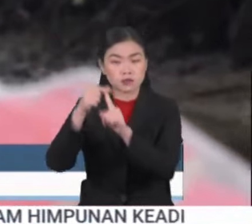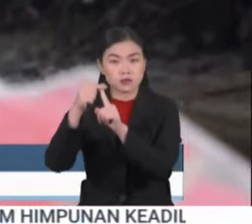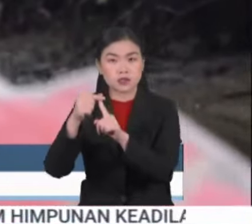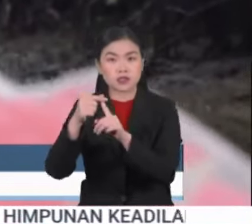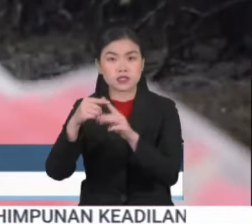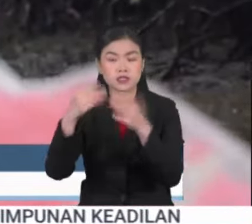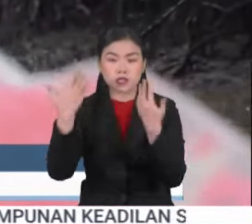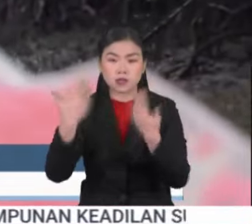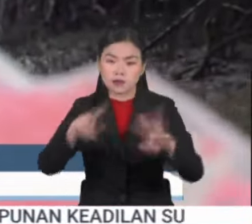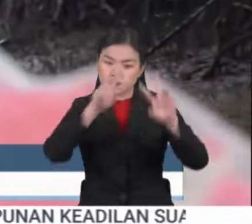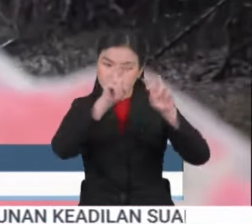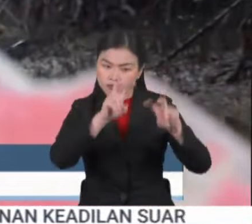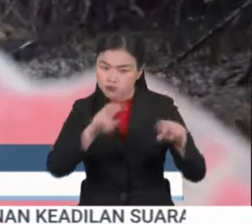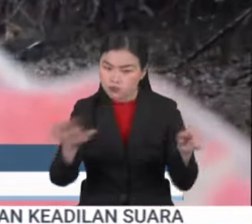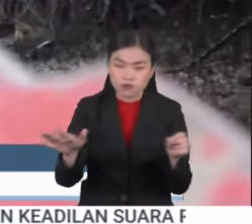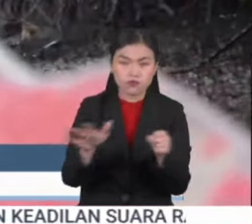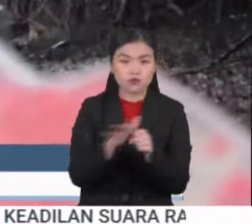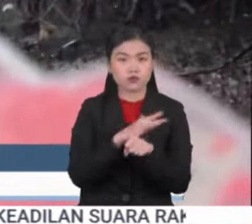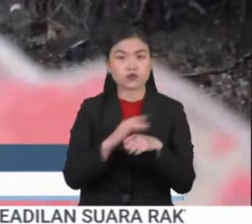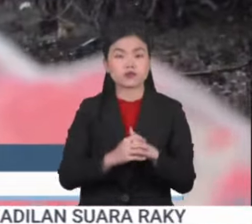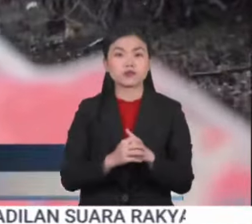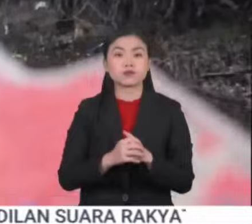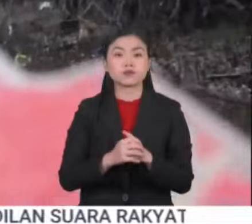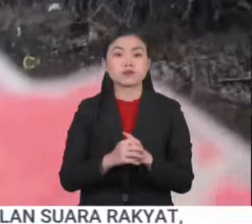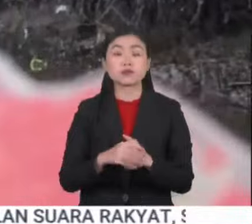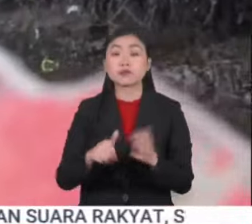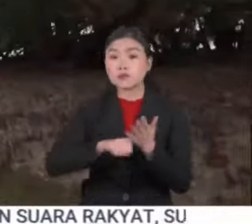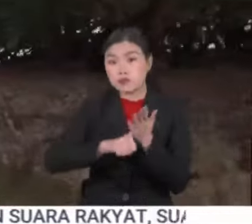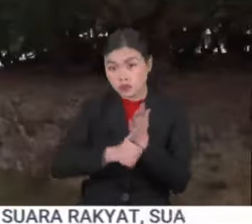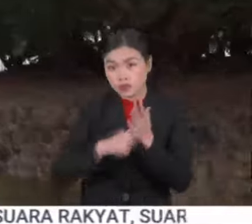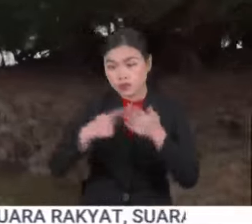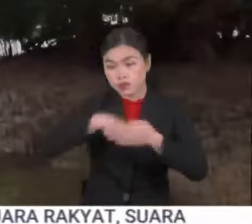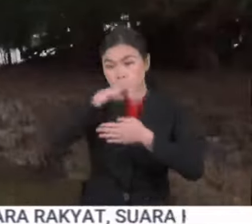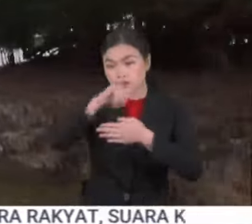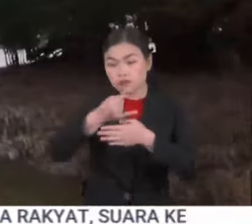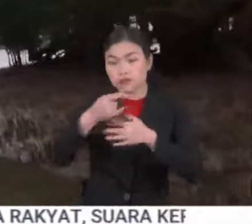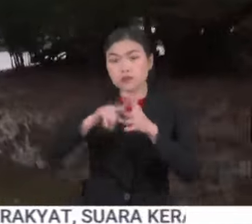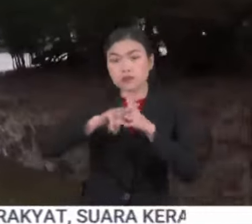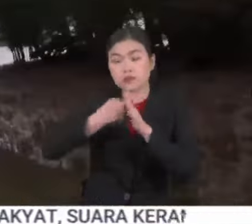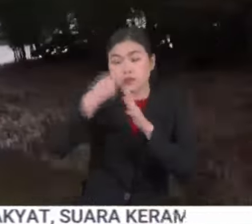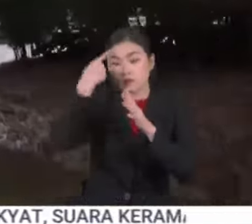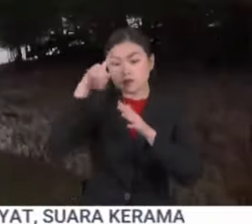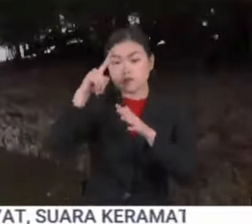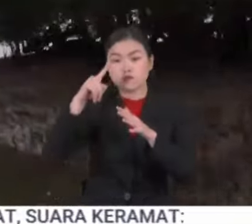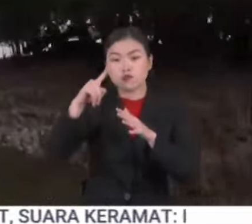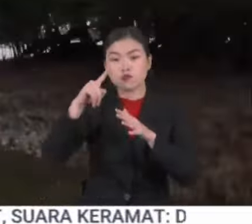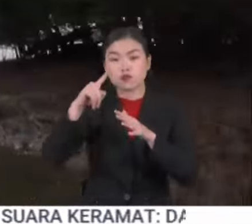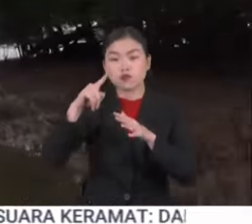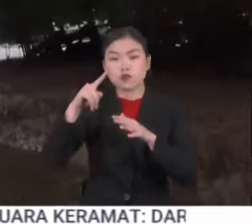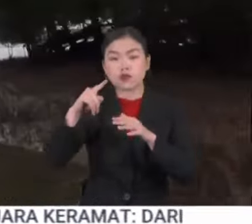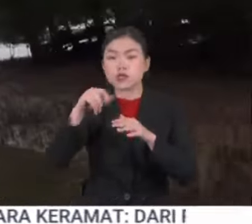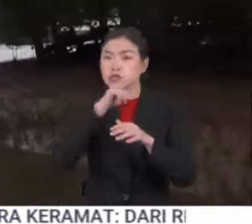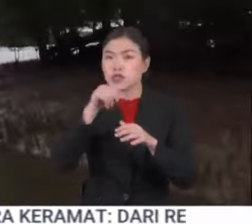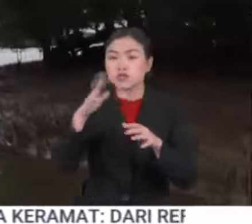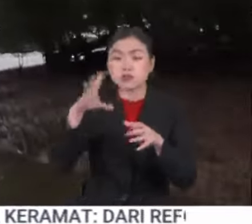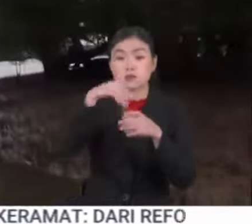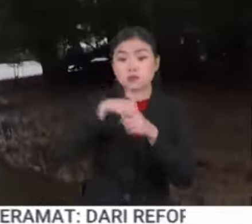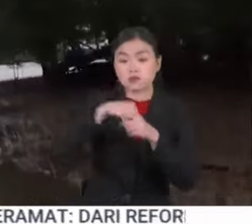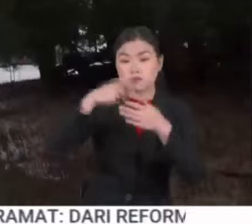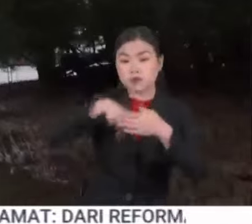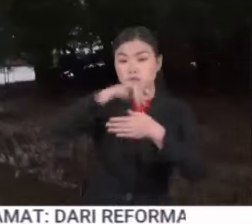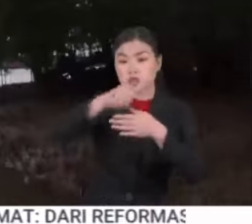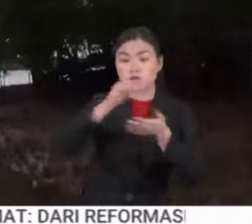kajian menyeluruh selesai. Beliau juga menegaskan bahawa projek tersebut dilaksana bagi kawasan yang tidak termasuk dalam